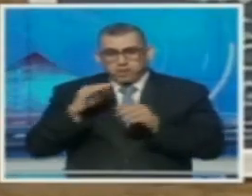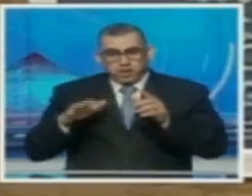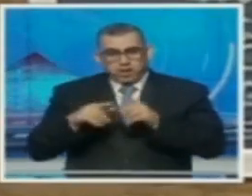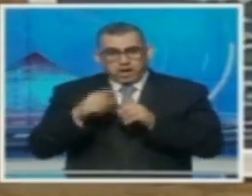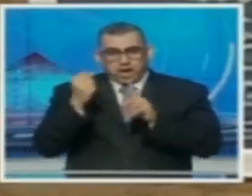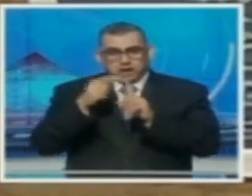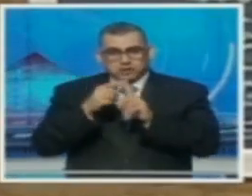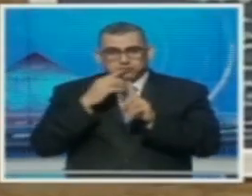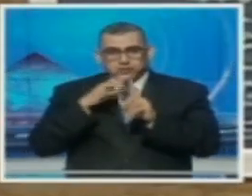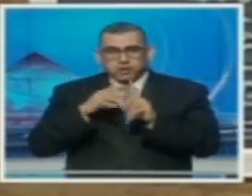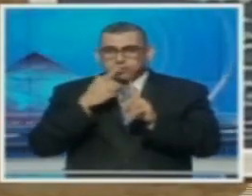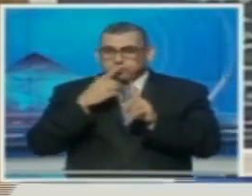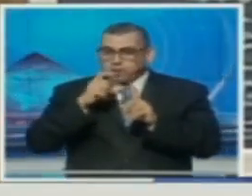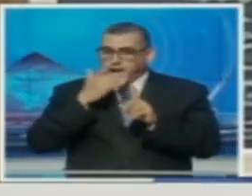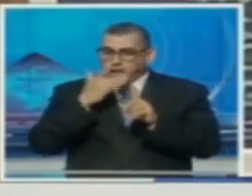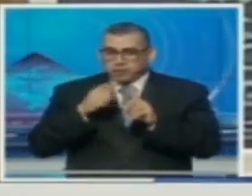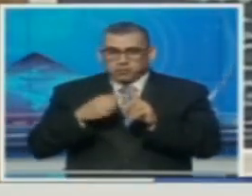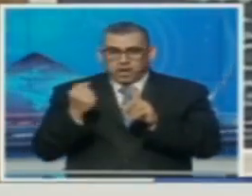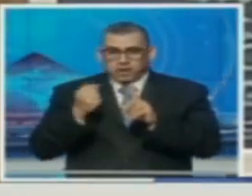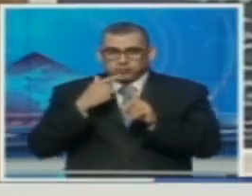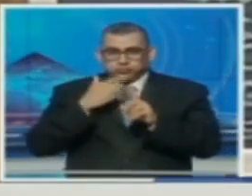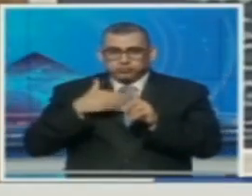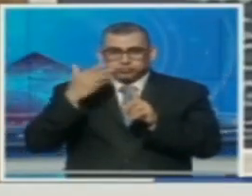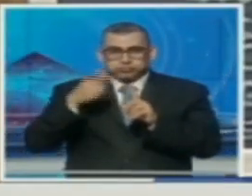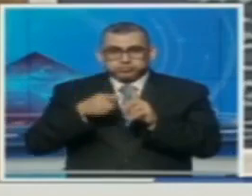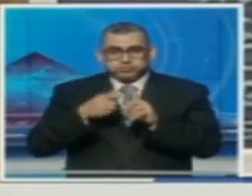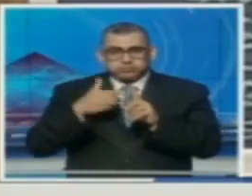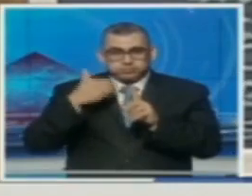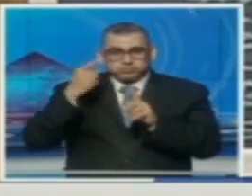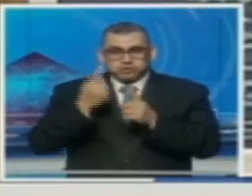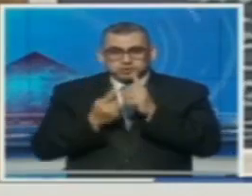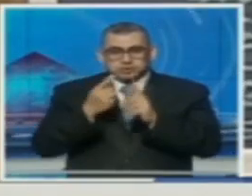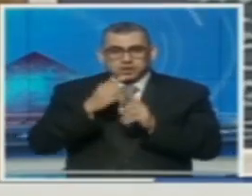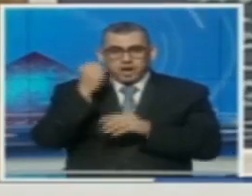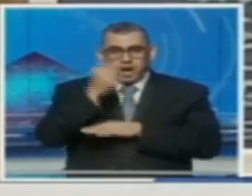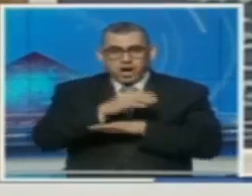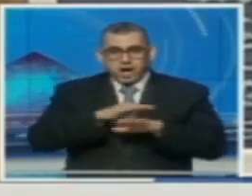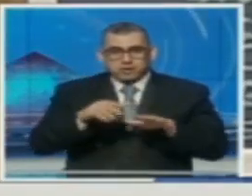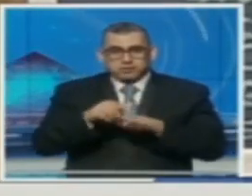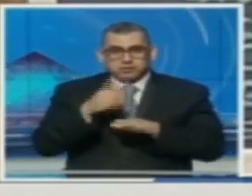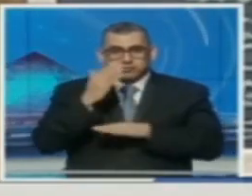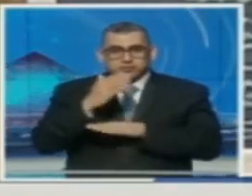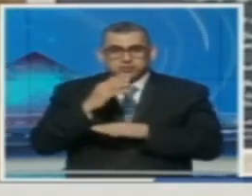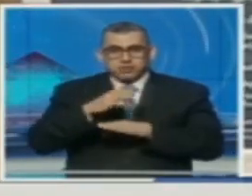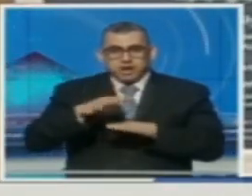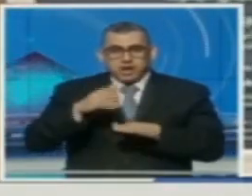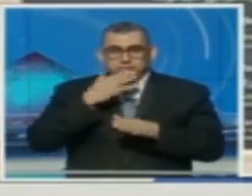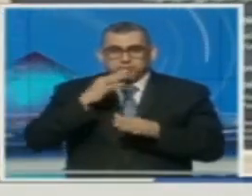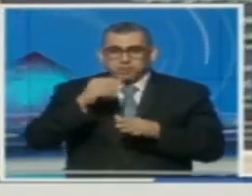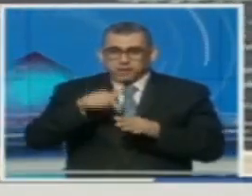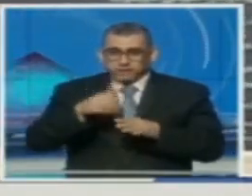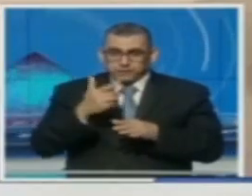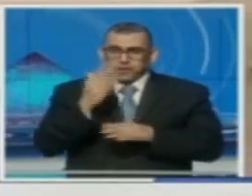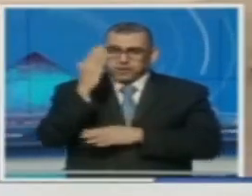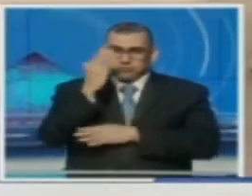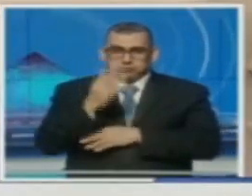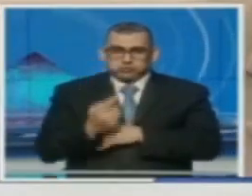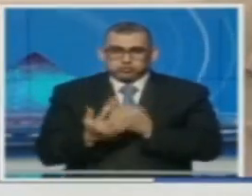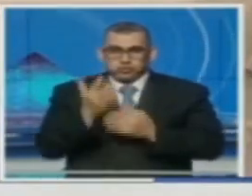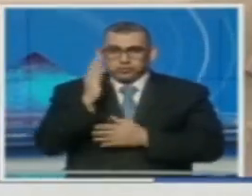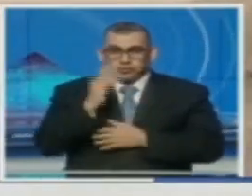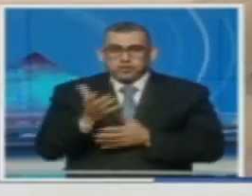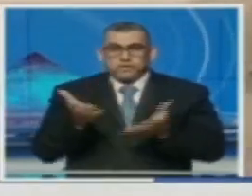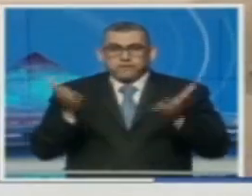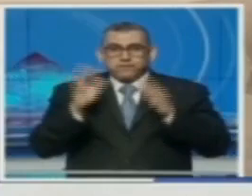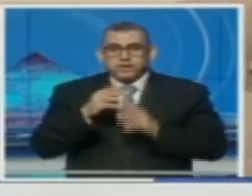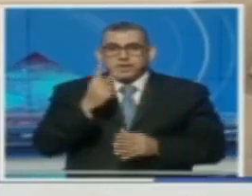بتتحمل الجفاف، ماشي، بتزرع في البيئات الهامشية، ممكن زرعتها في الأراضي الهامشية اللي هي الأراضي المتأثرة بالأملاح وهكذا. لحد دلوقتي أكتر من